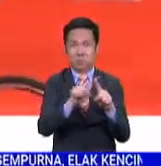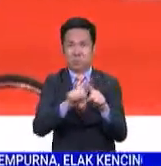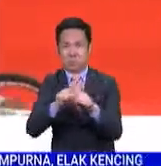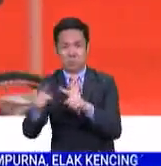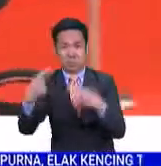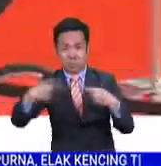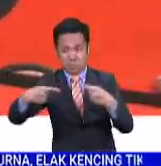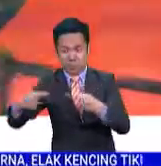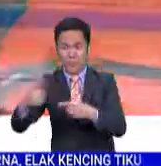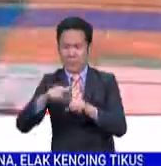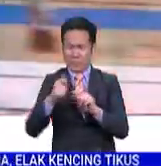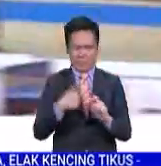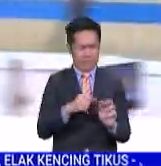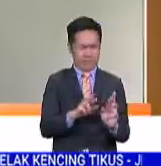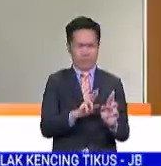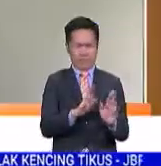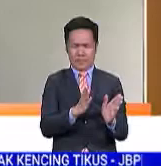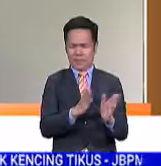lebih teliti.